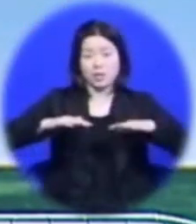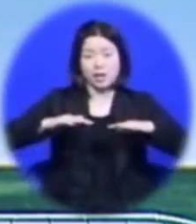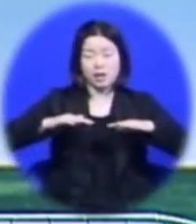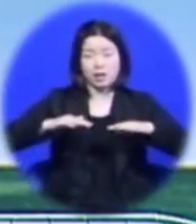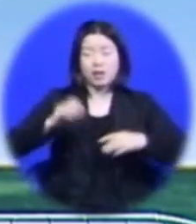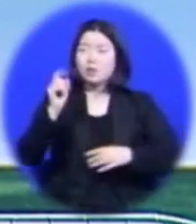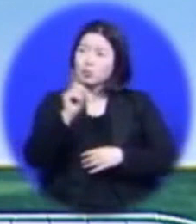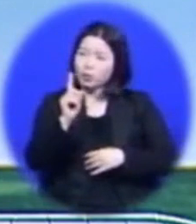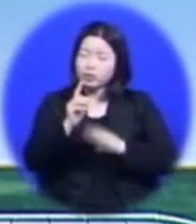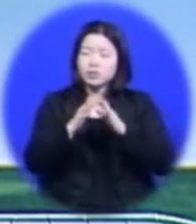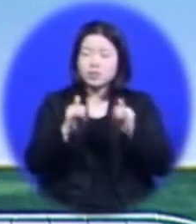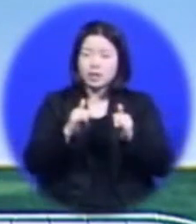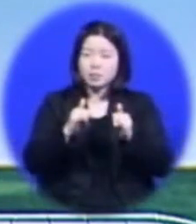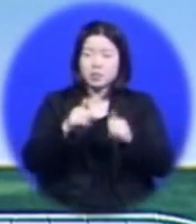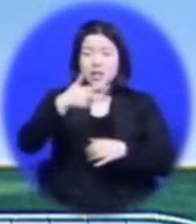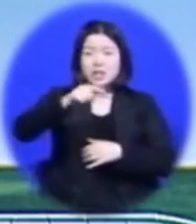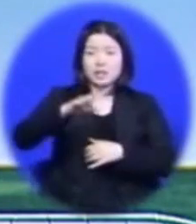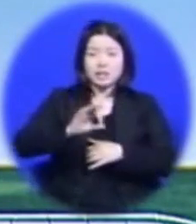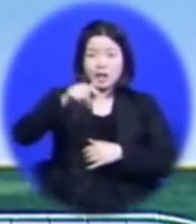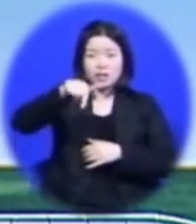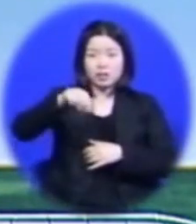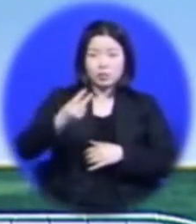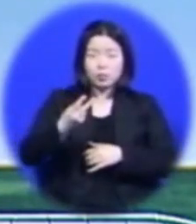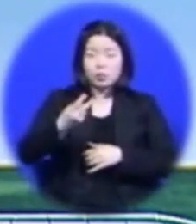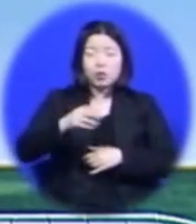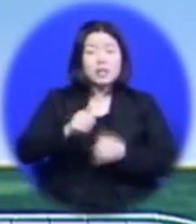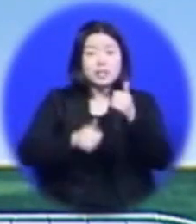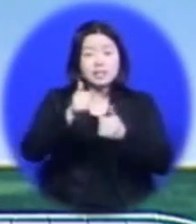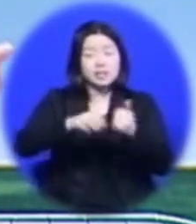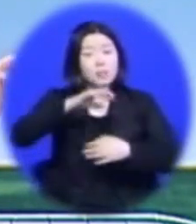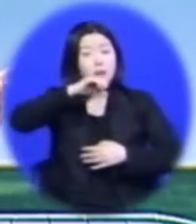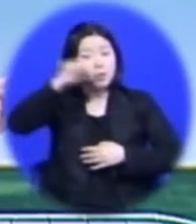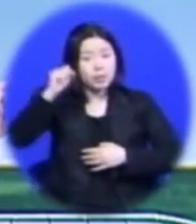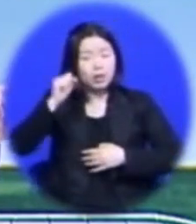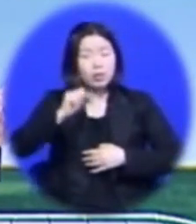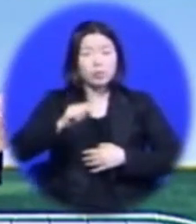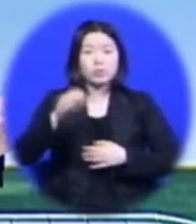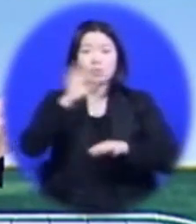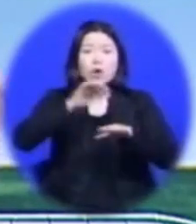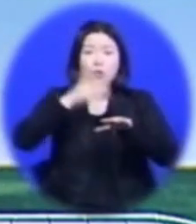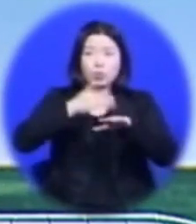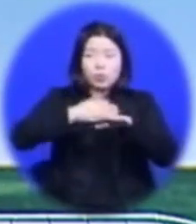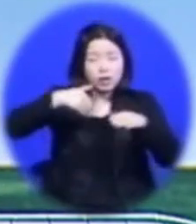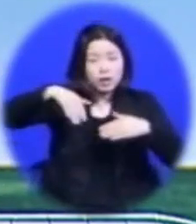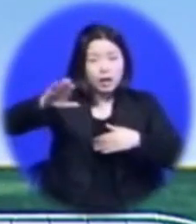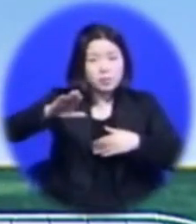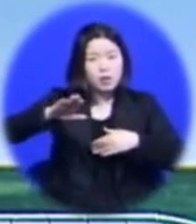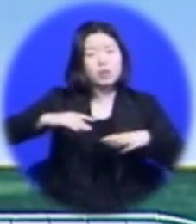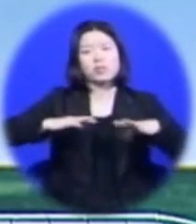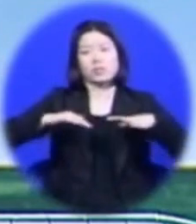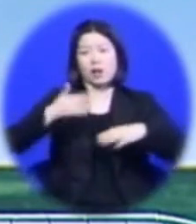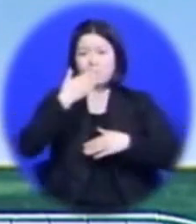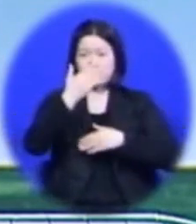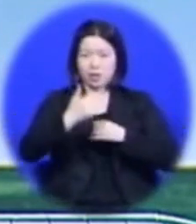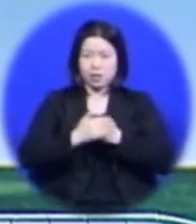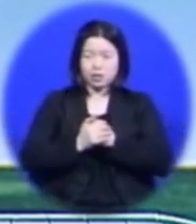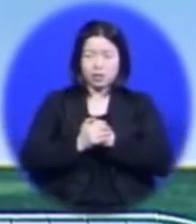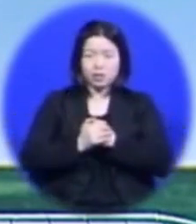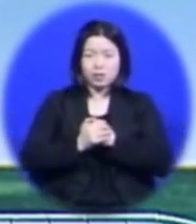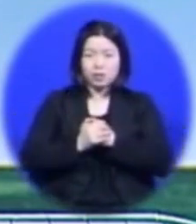사람이 장교로 합격을 하고 장교 훈련을 받으러 들어가면 은근히 자랑합니다.